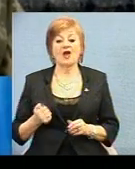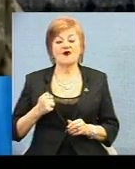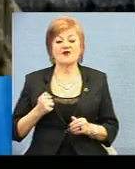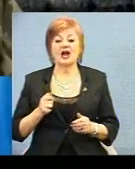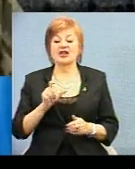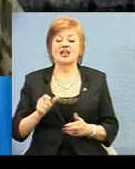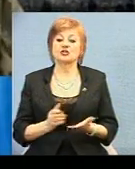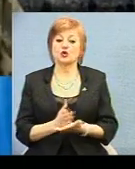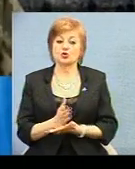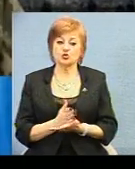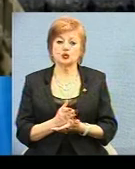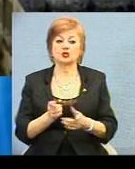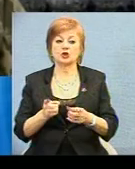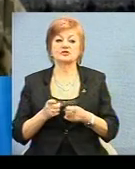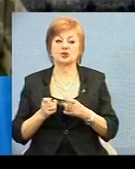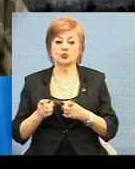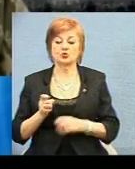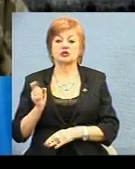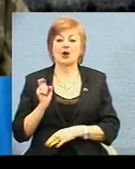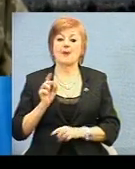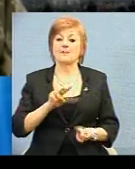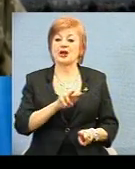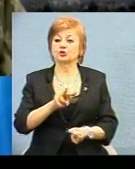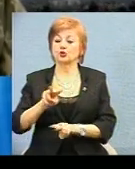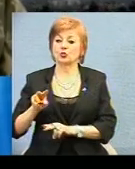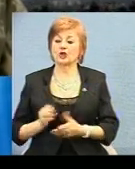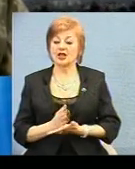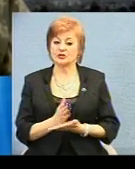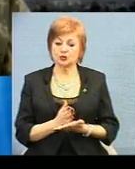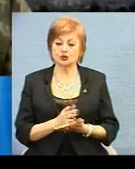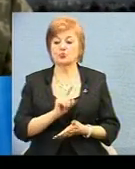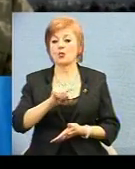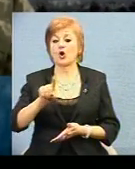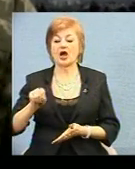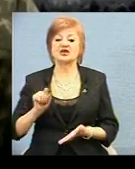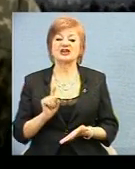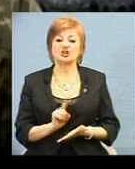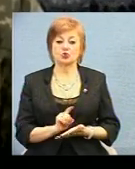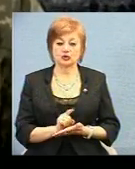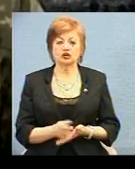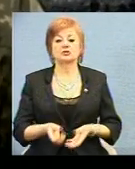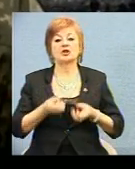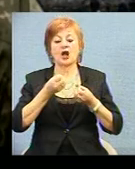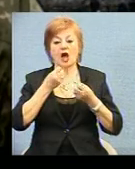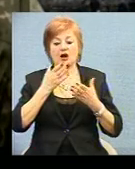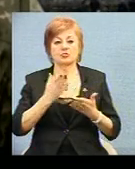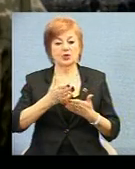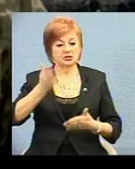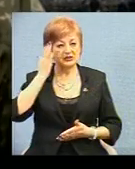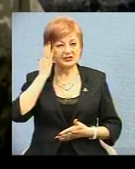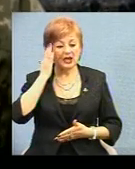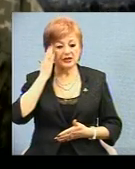військовослужбовці залучаються до внесення патрульно-постової служби, вони повинні добре володіти знаннями